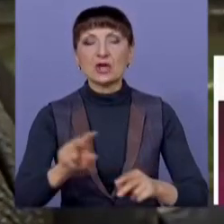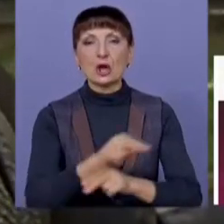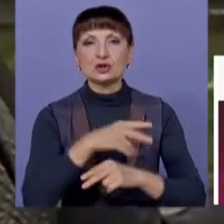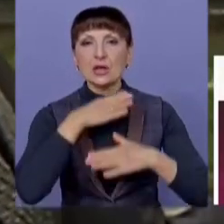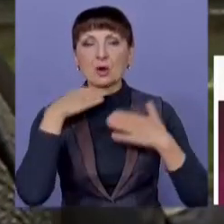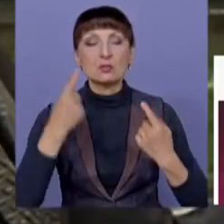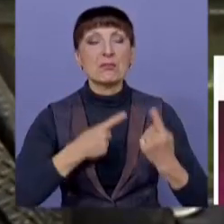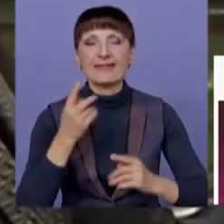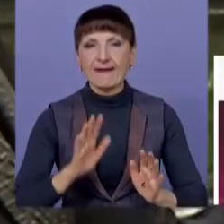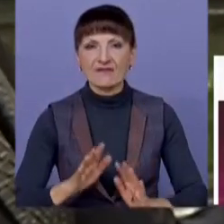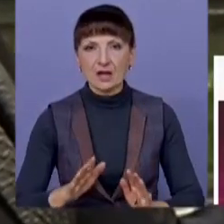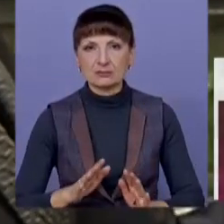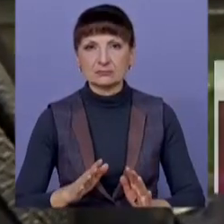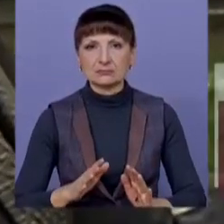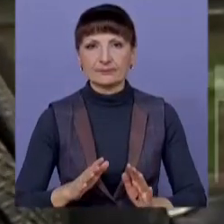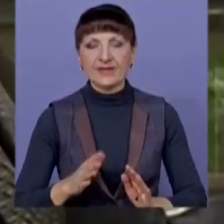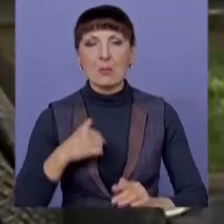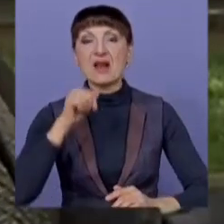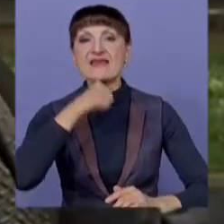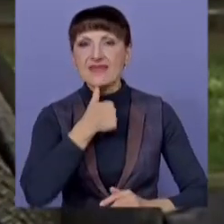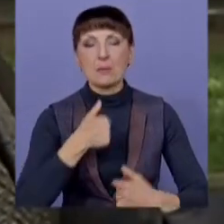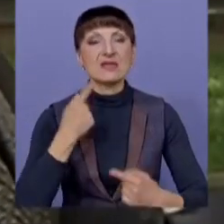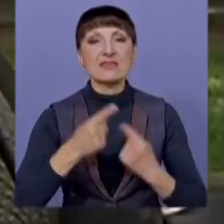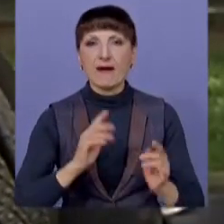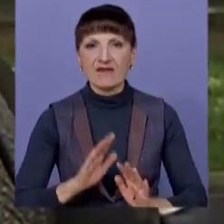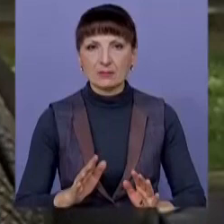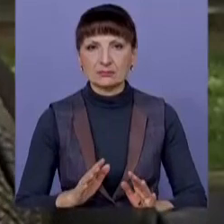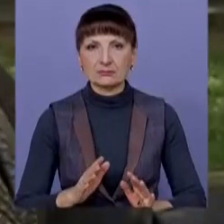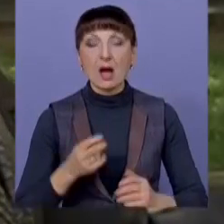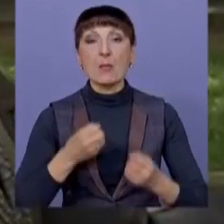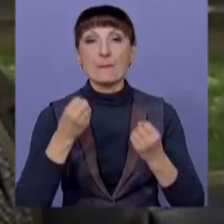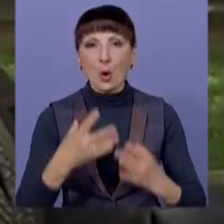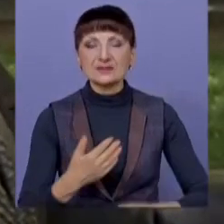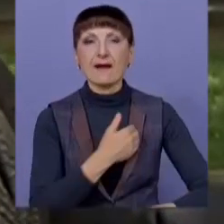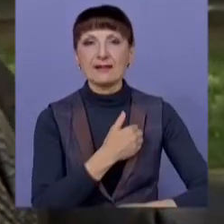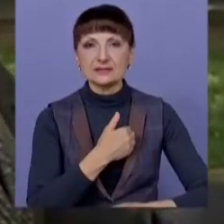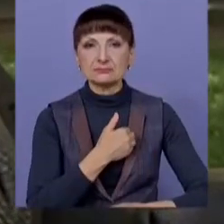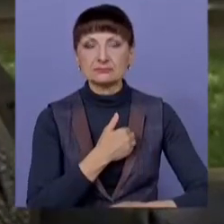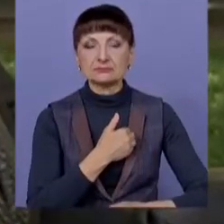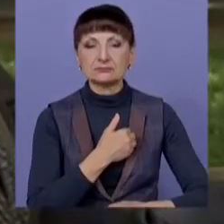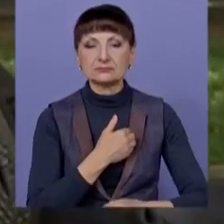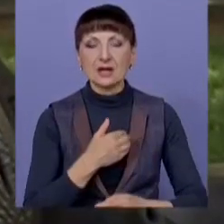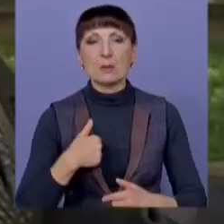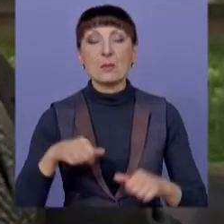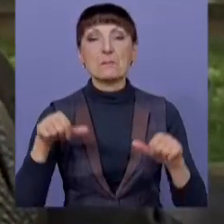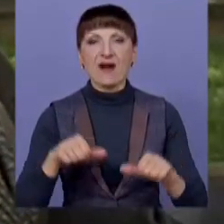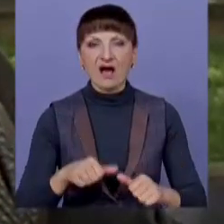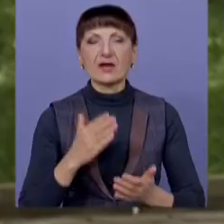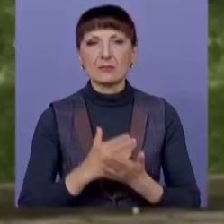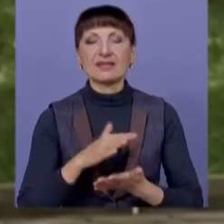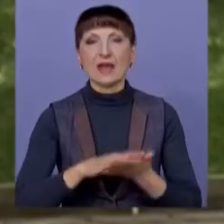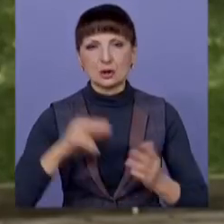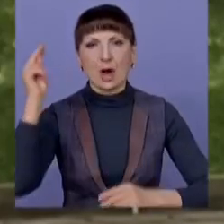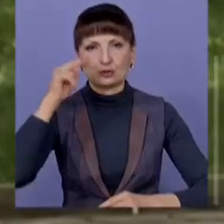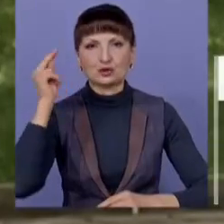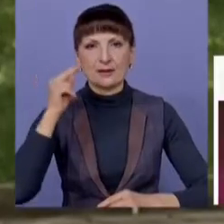что-то еще. Мы не говорим, что мы лентяи. Нет, мы просто хотим. Мы имеем право на учение. С